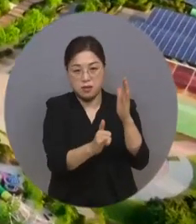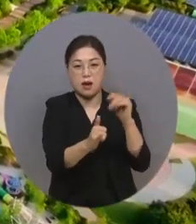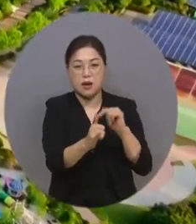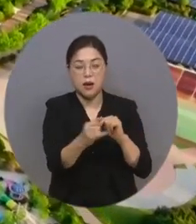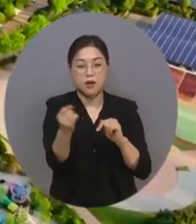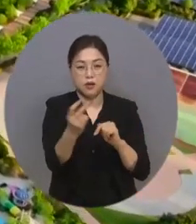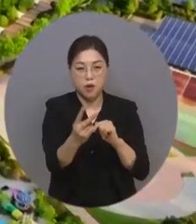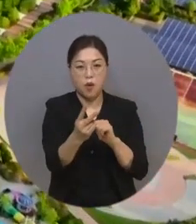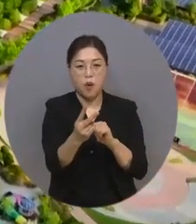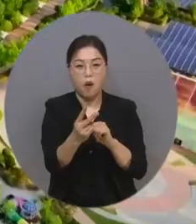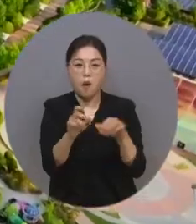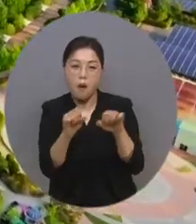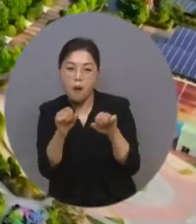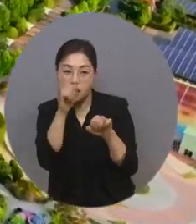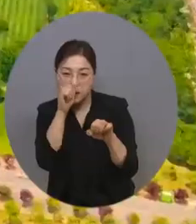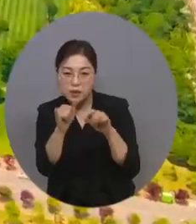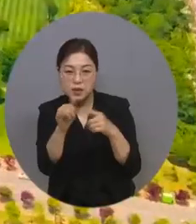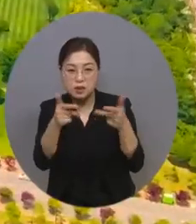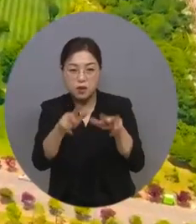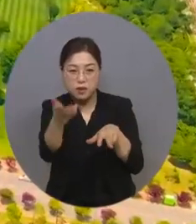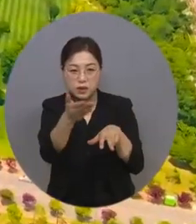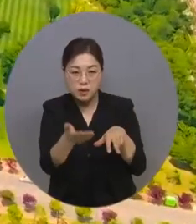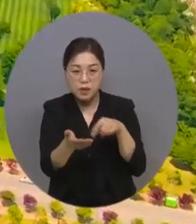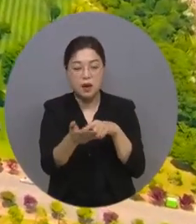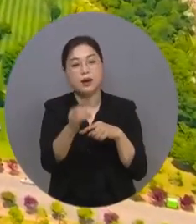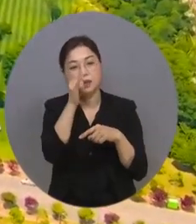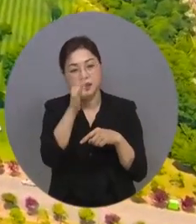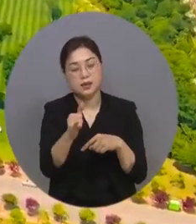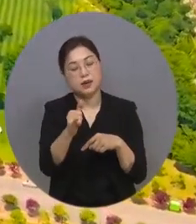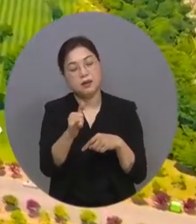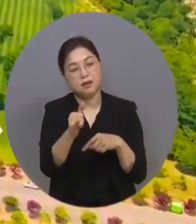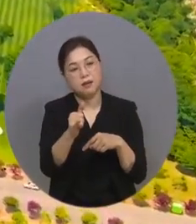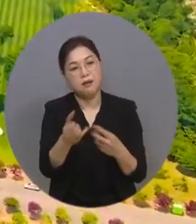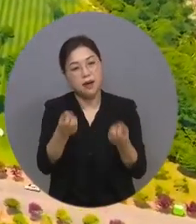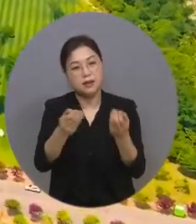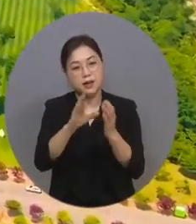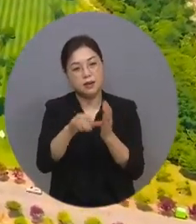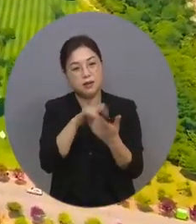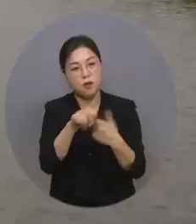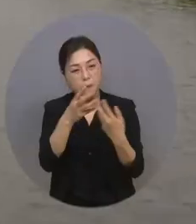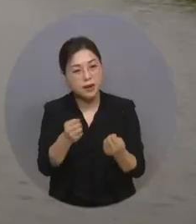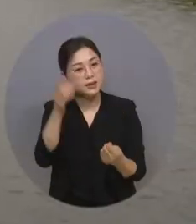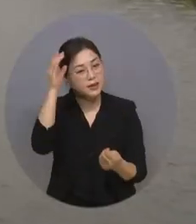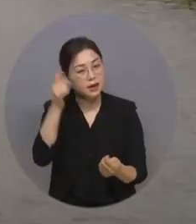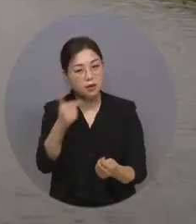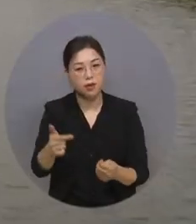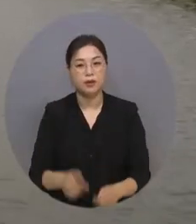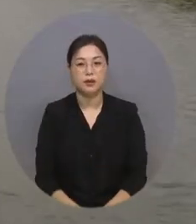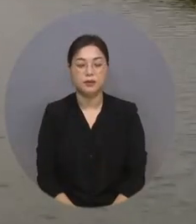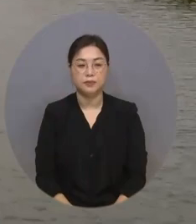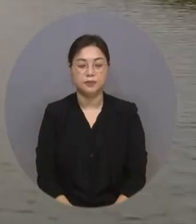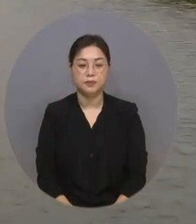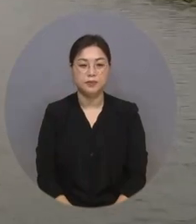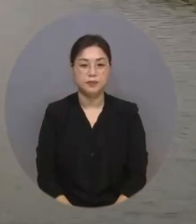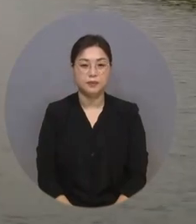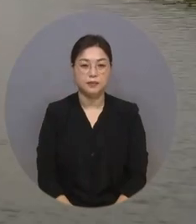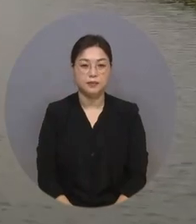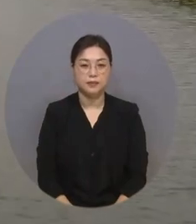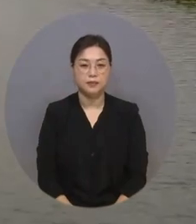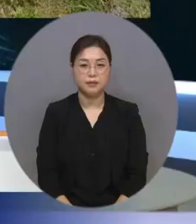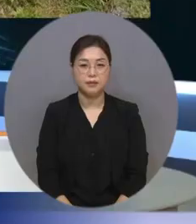담은 정원 체험선이 다가올 정원 박람회에 생기를 더해줄 것으로 기대됩니다. 복지TV 뉴스